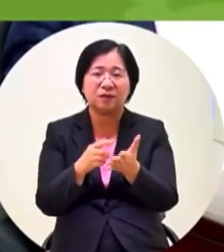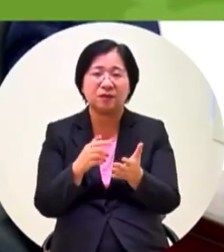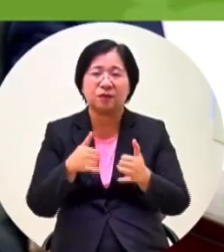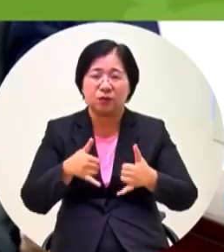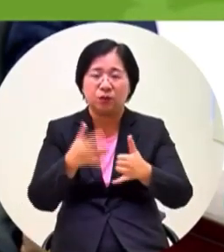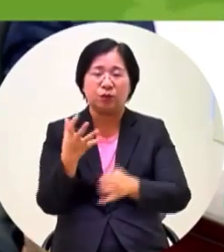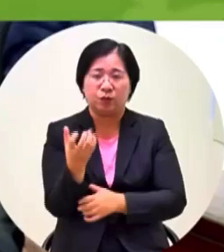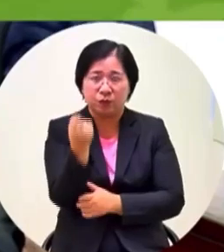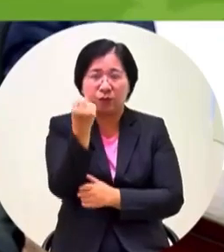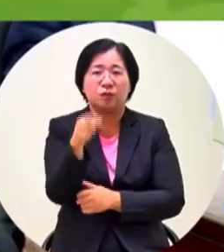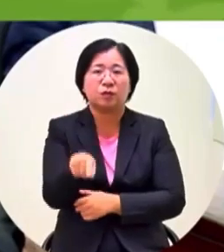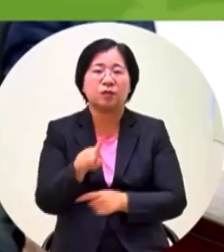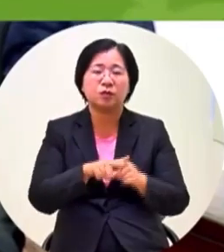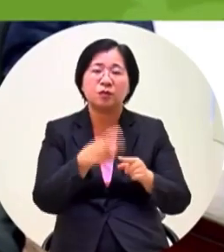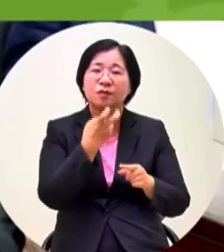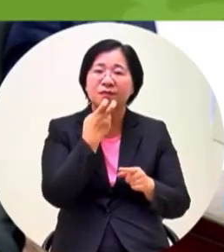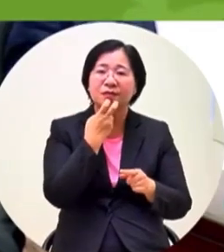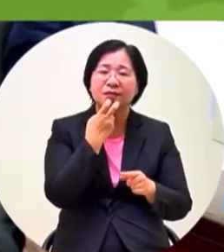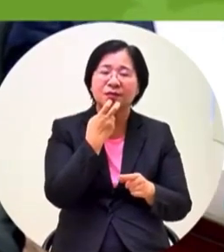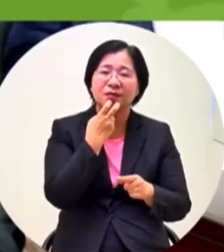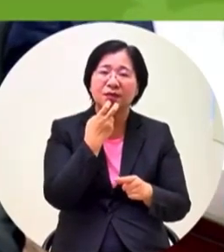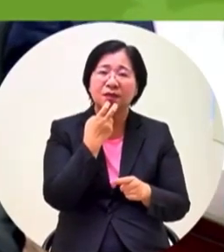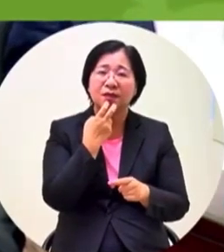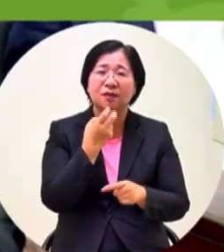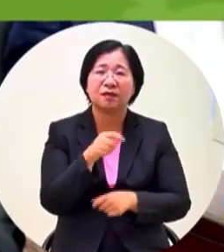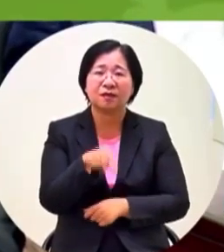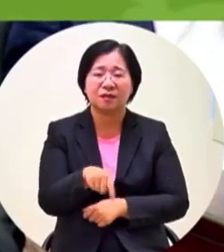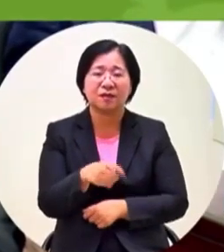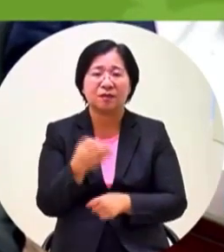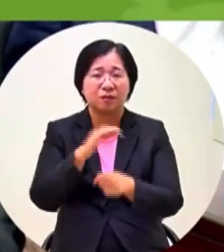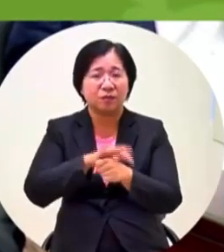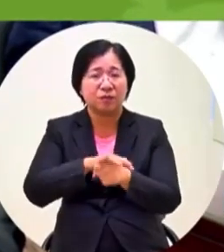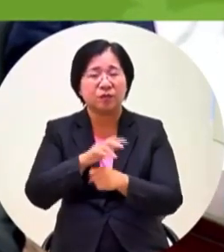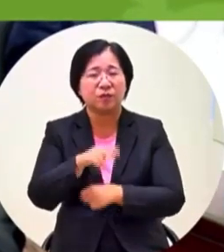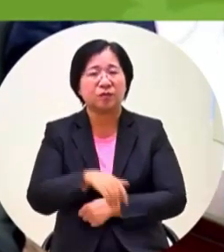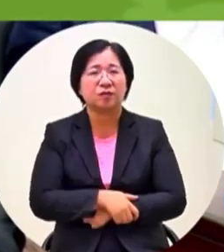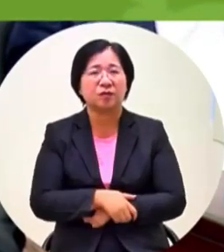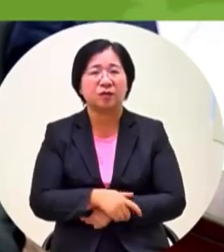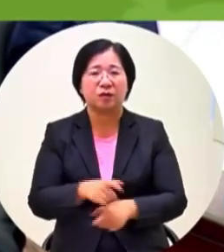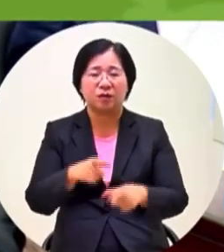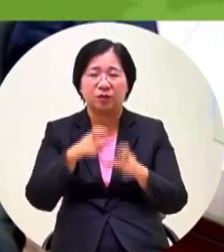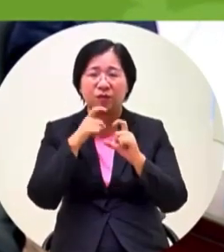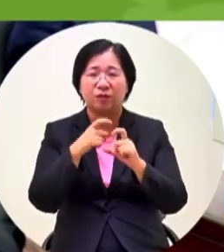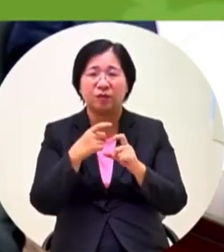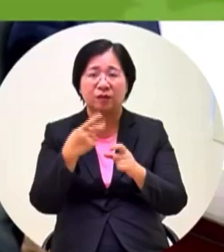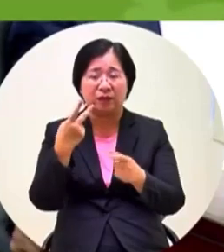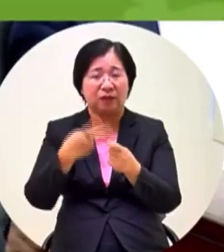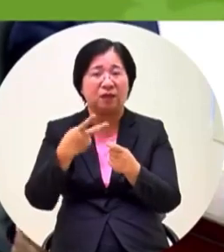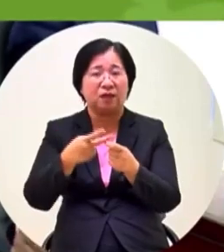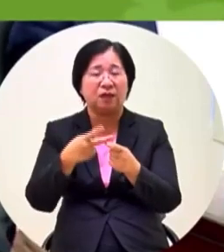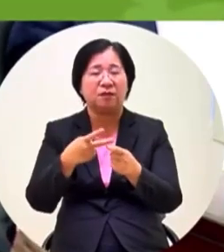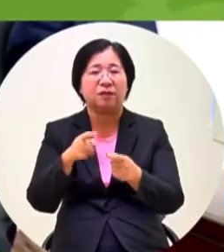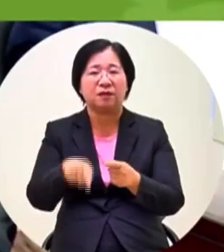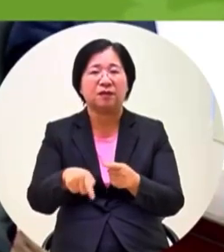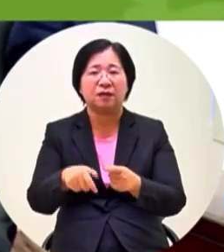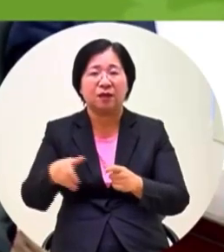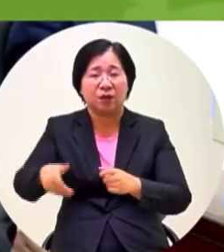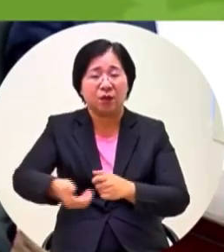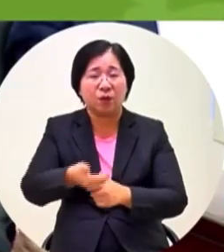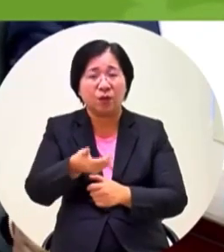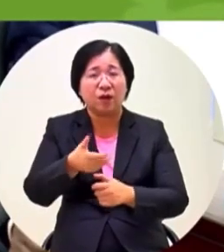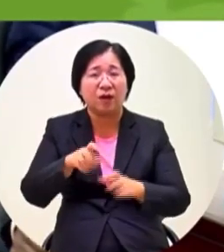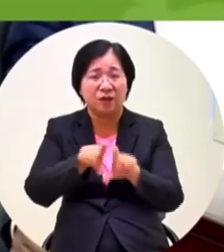的那个是两米的，资源国内底拢是恢复是两米，结果我们挖管中心需